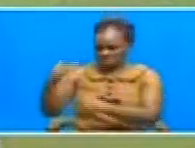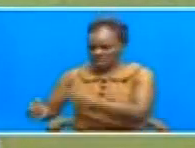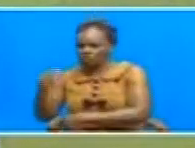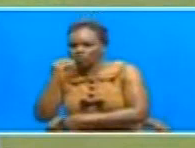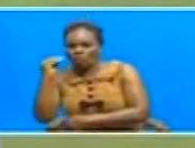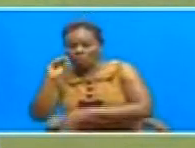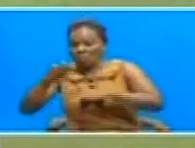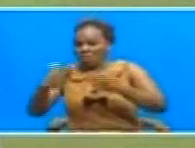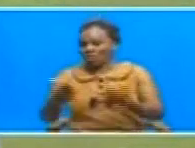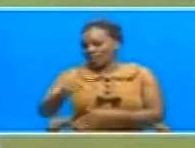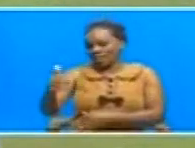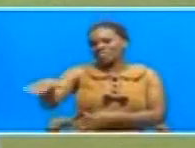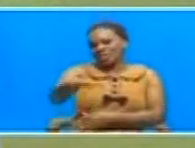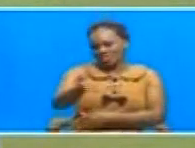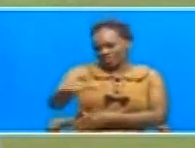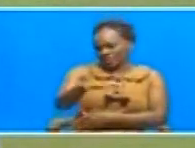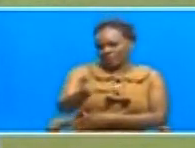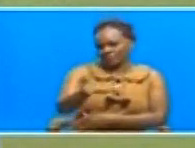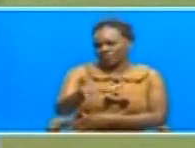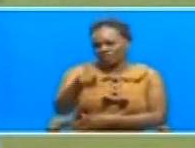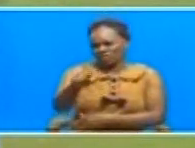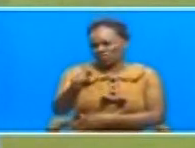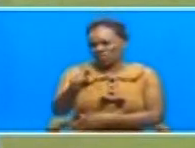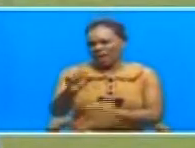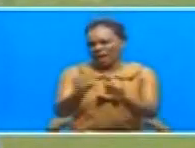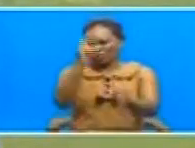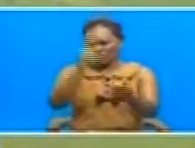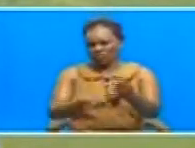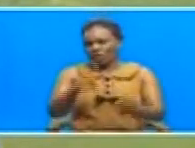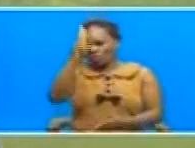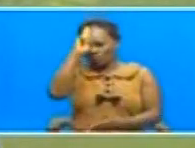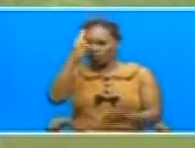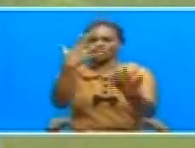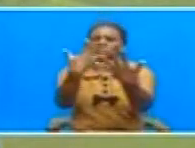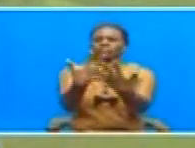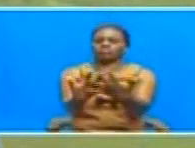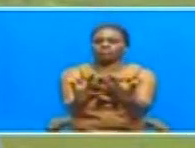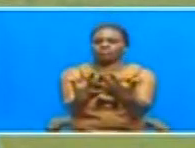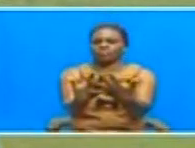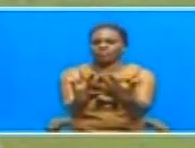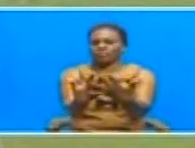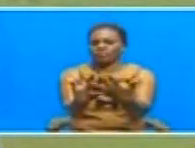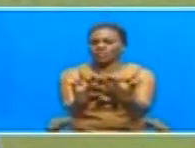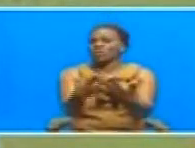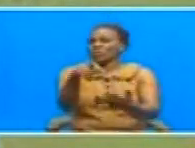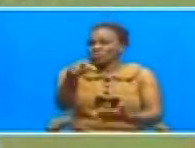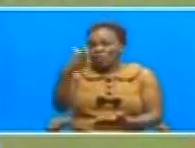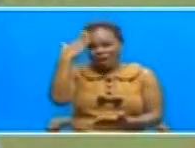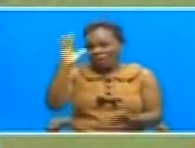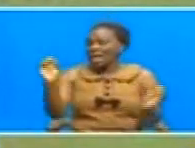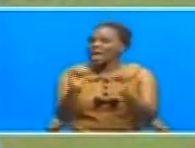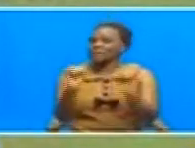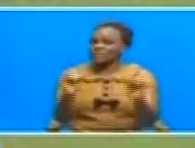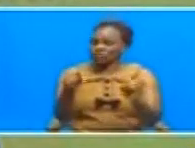kwako au sehemu yoyote ile, na unakuta unashikwa na polisi ama kunakuwa na msako sehemu ile bila wewe kufahamu